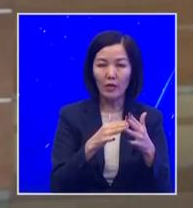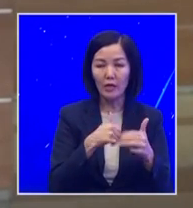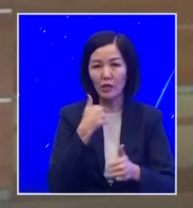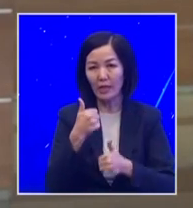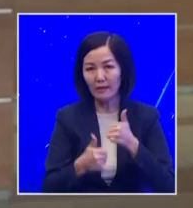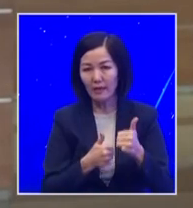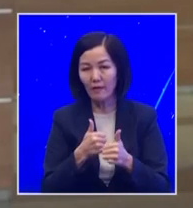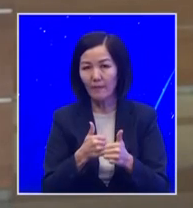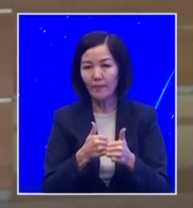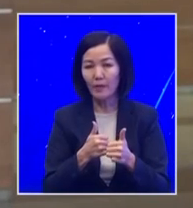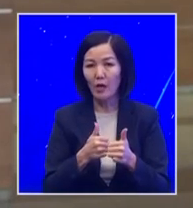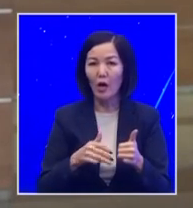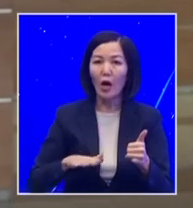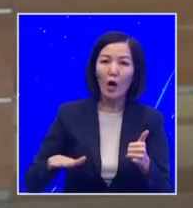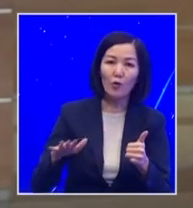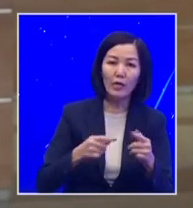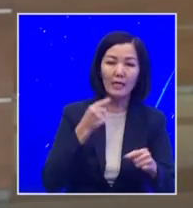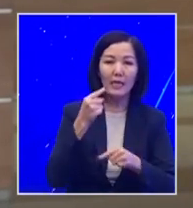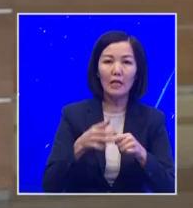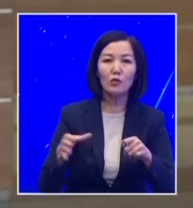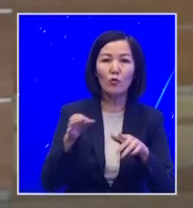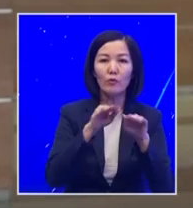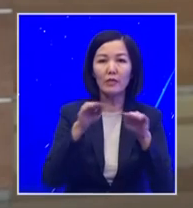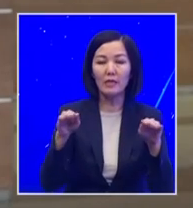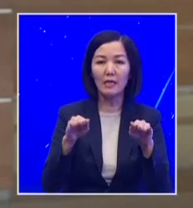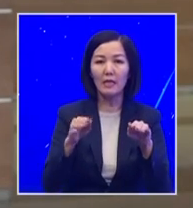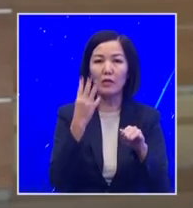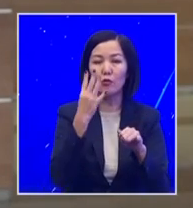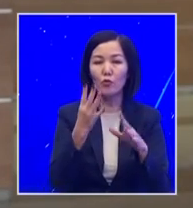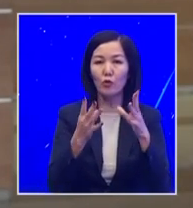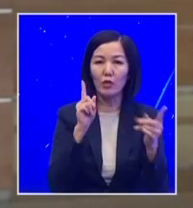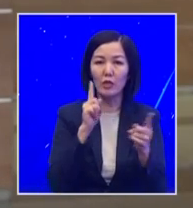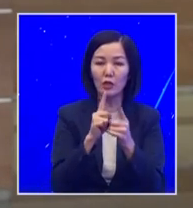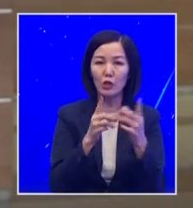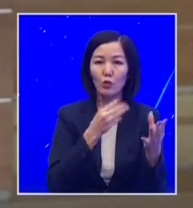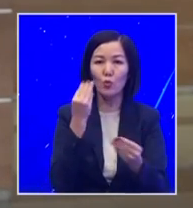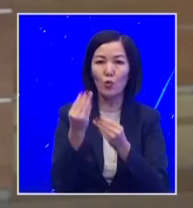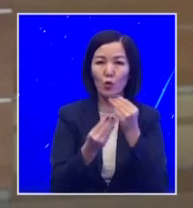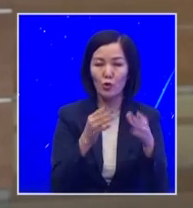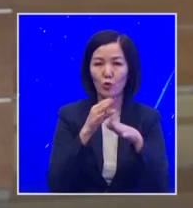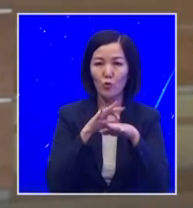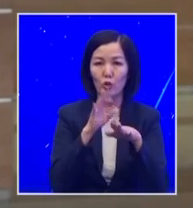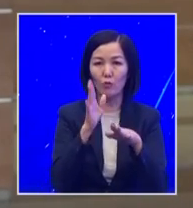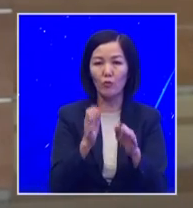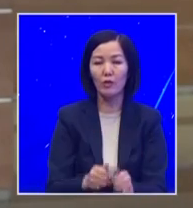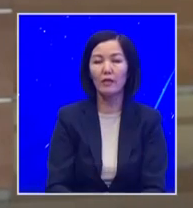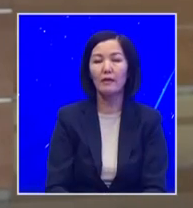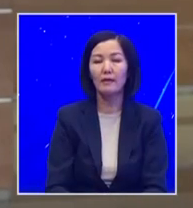ойнап, ол аудандық деңгейде, келесі деңгейде, облыстық деңгейге дейін 4 лига бойынша чемпионаттар ұйымдастырылатын болады.